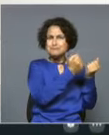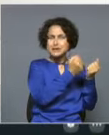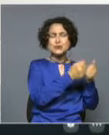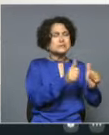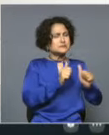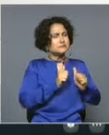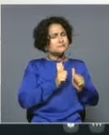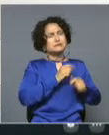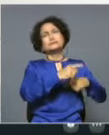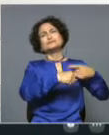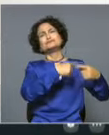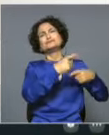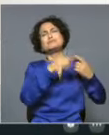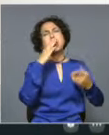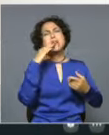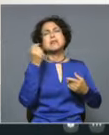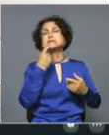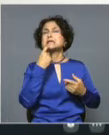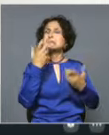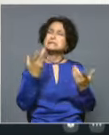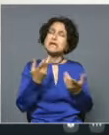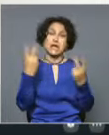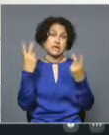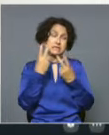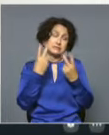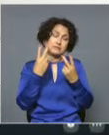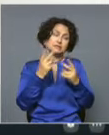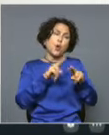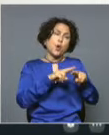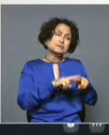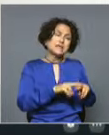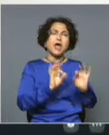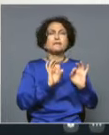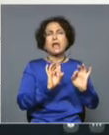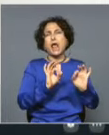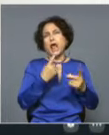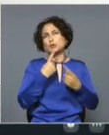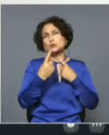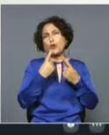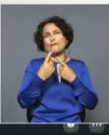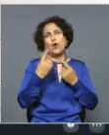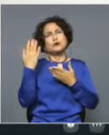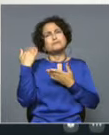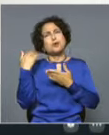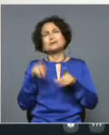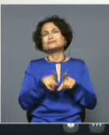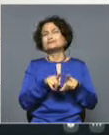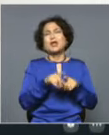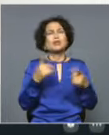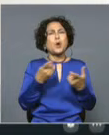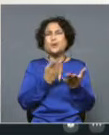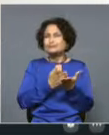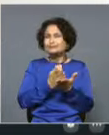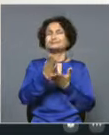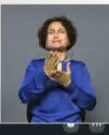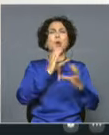пазят български език, който, разбира се, остава на битово равнище, но пък много често е единственото средство за комуникация. Трябва да